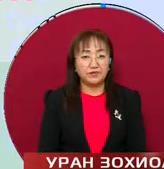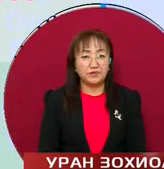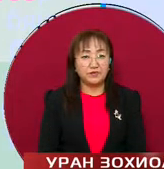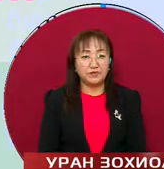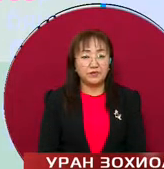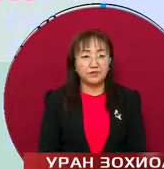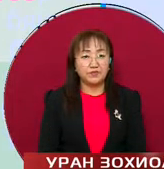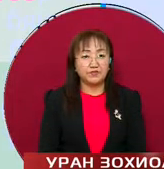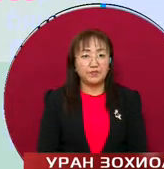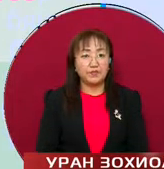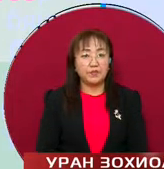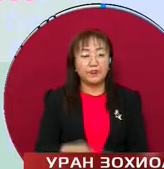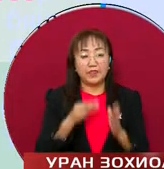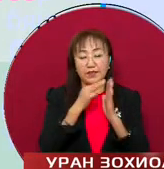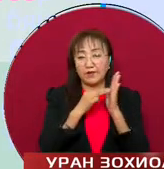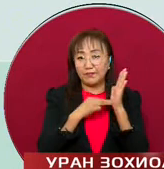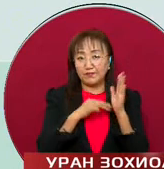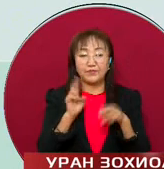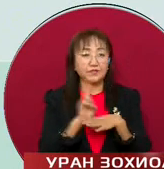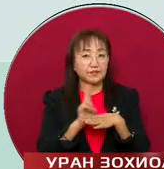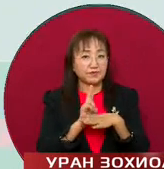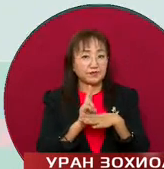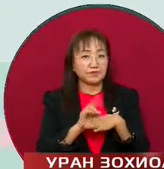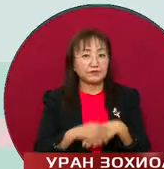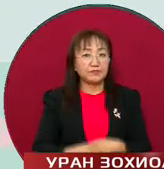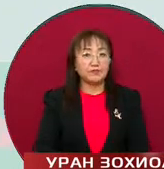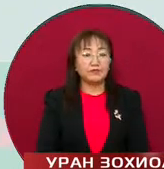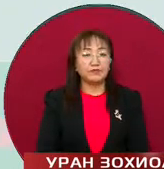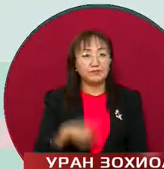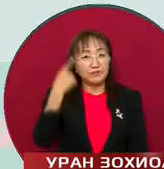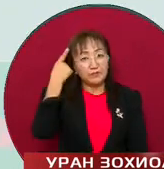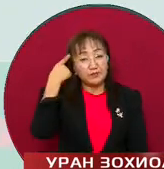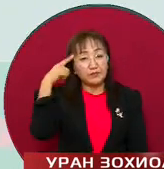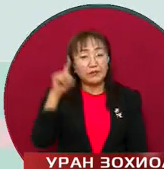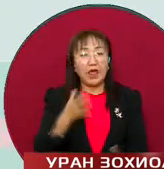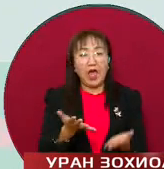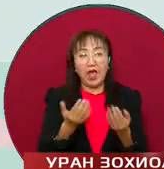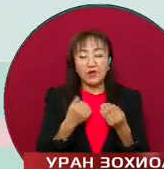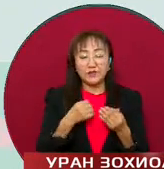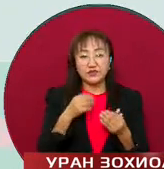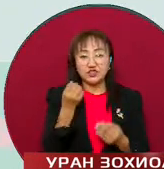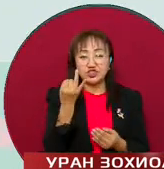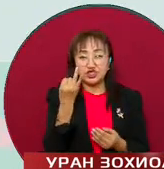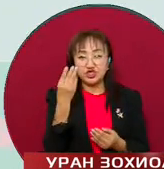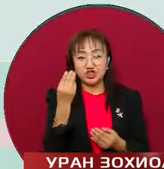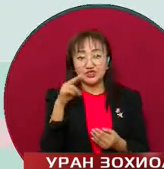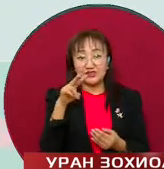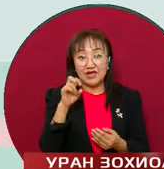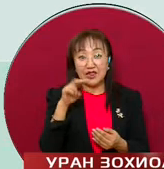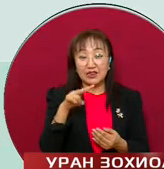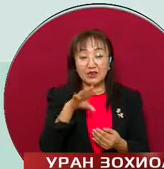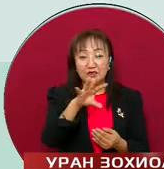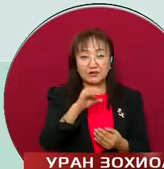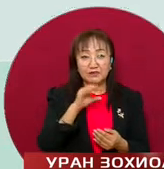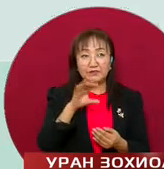За тайлбарлах тасгал. За цохиолоос авсан ишлэлүүд. Хүйсийн овооны чанх